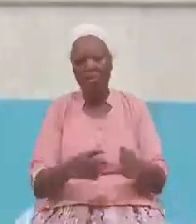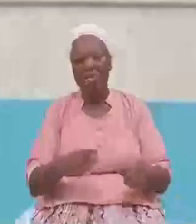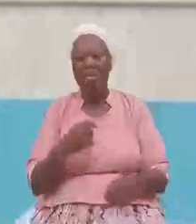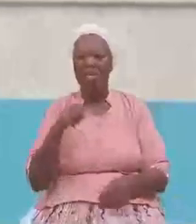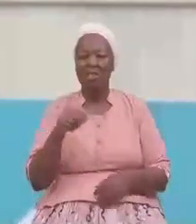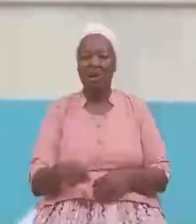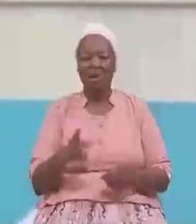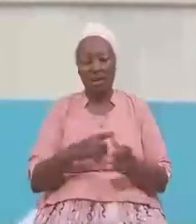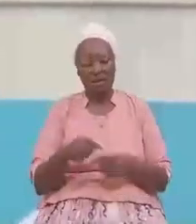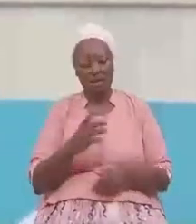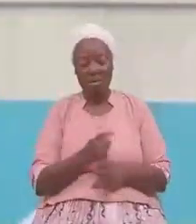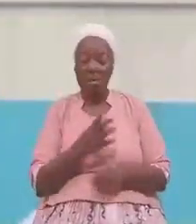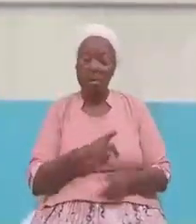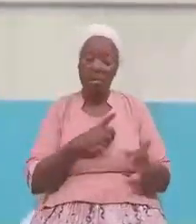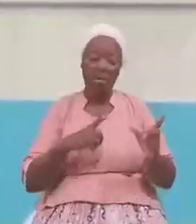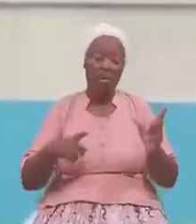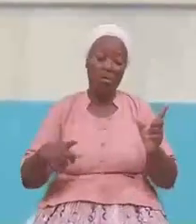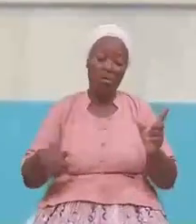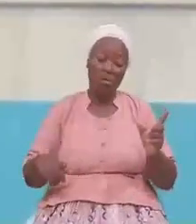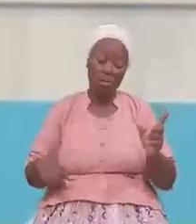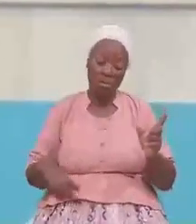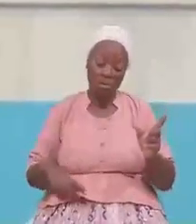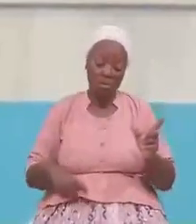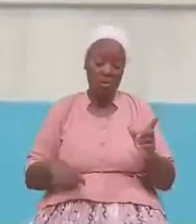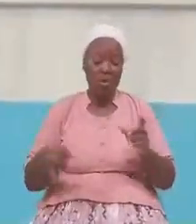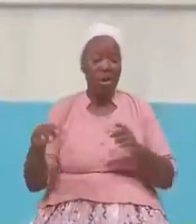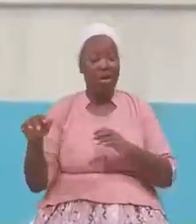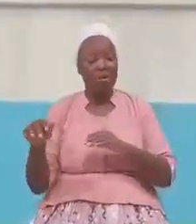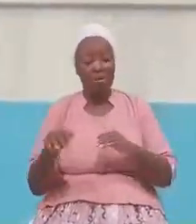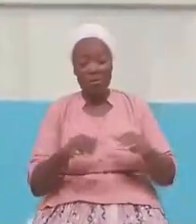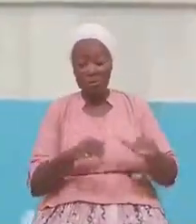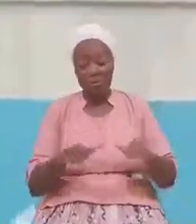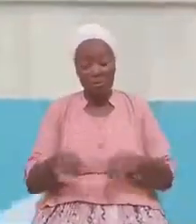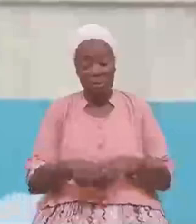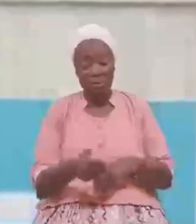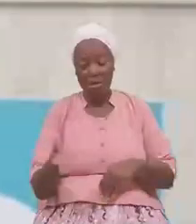Seigneur, fais ce que tu veux.